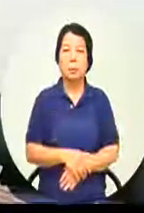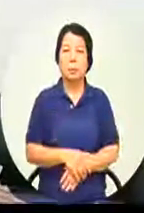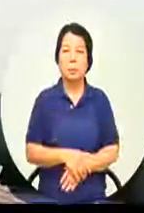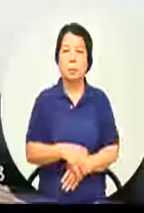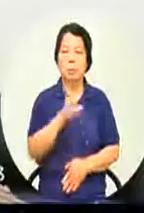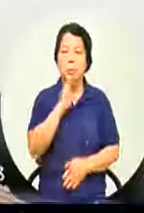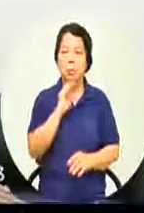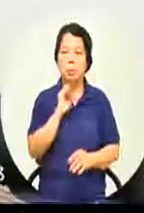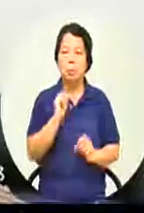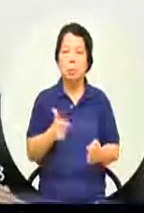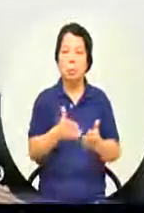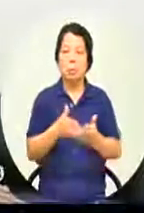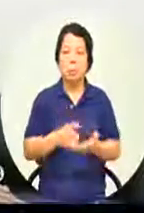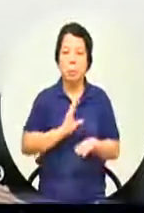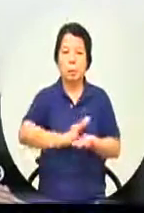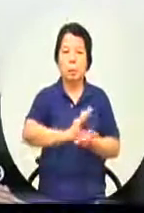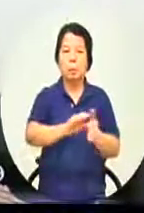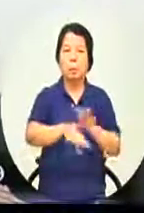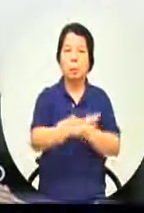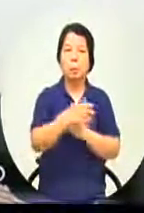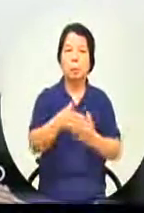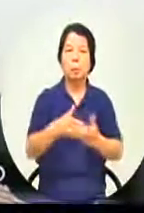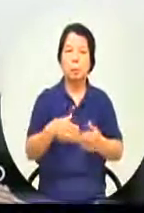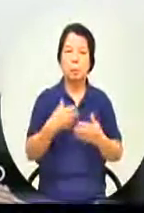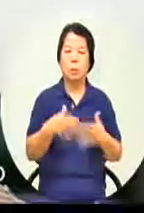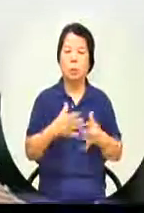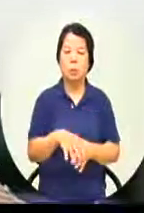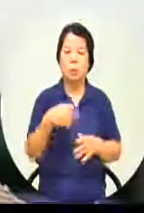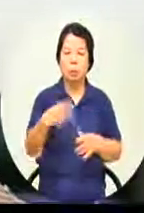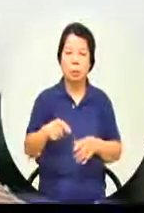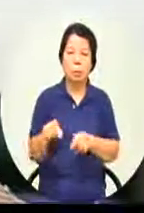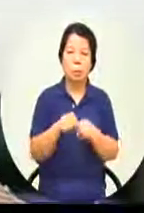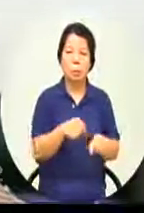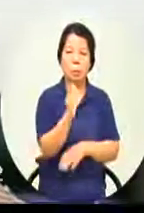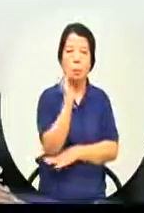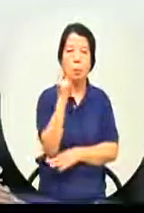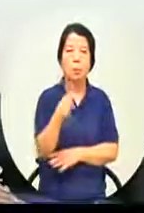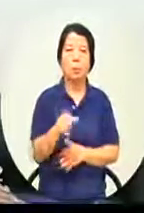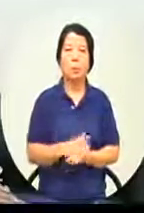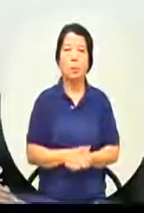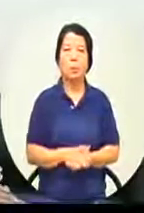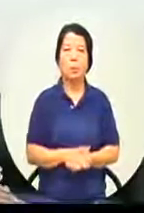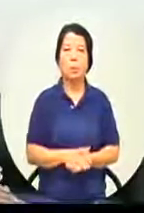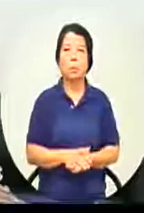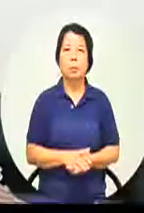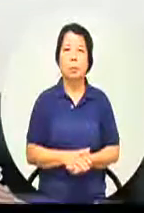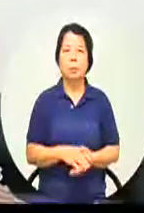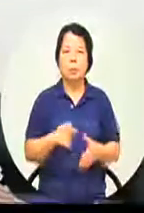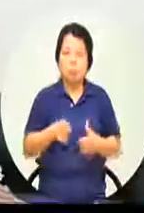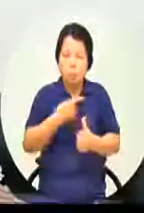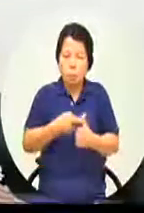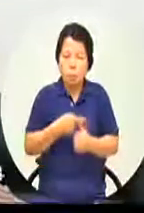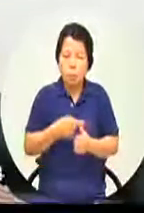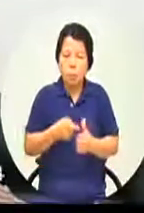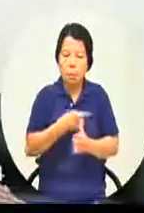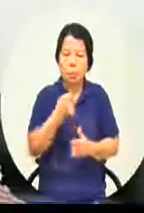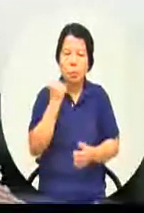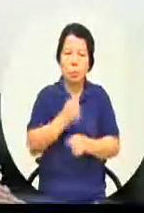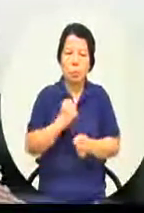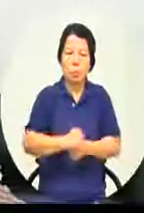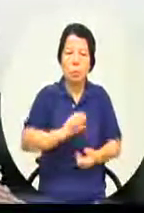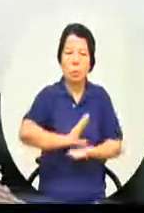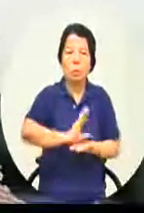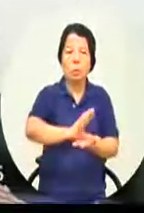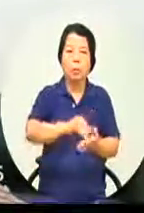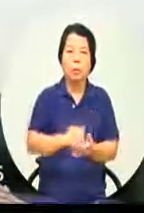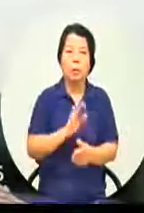不是可以在停车空间的部分不要去等轻轨真的要动工才来做处理，可不可以提早来做处理，也帮民众